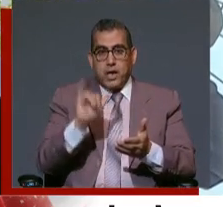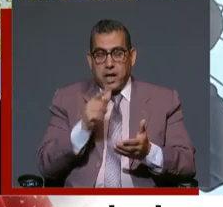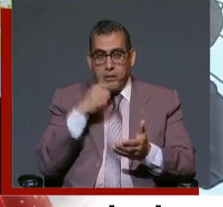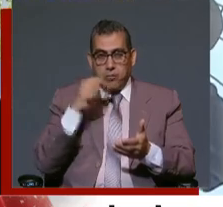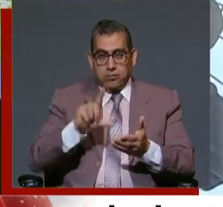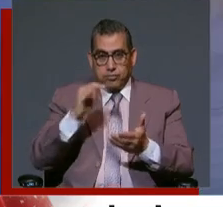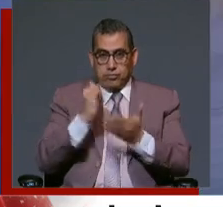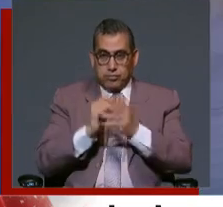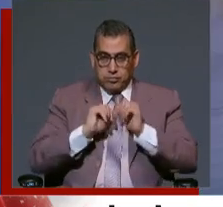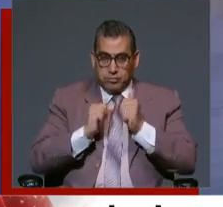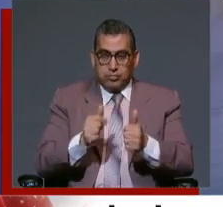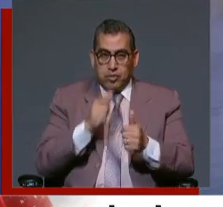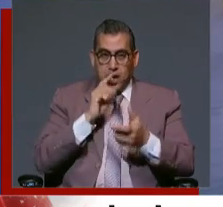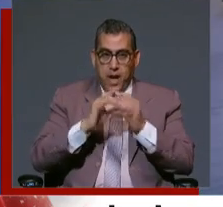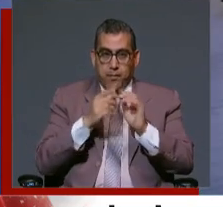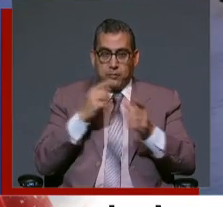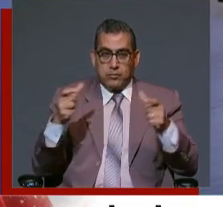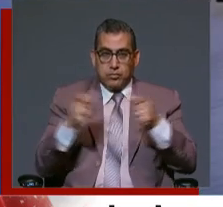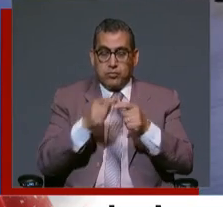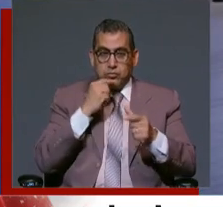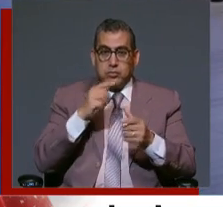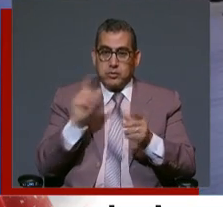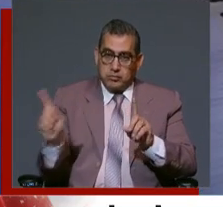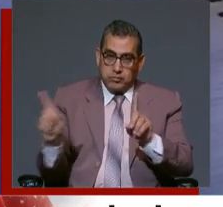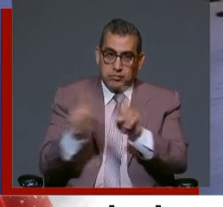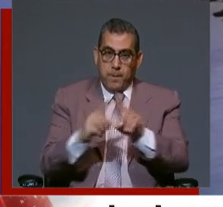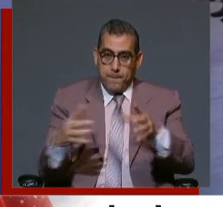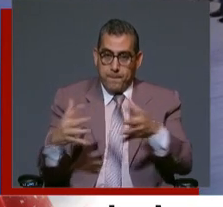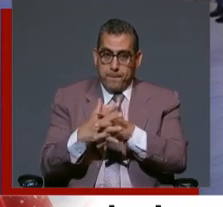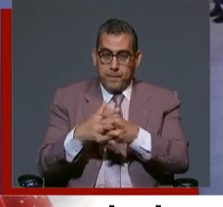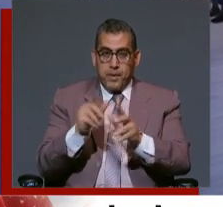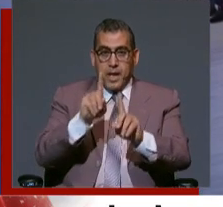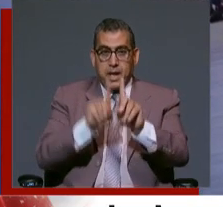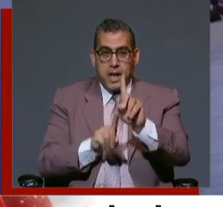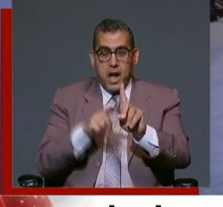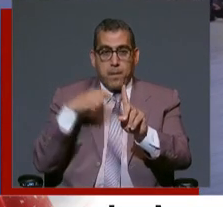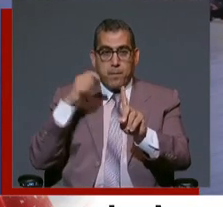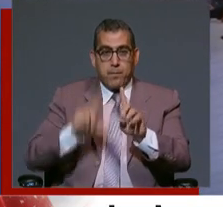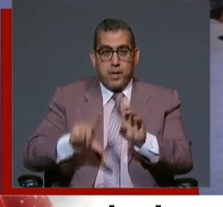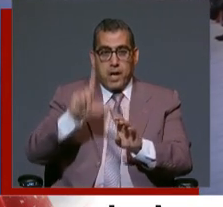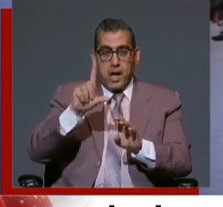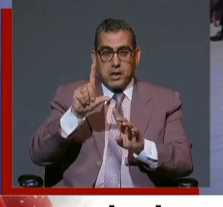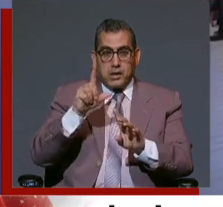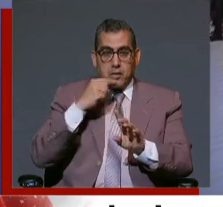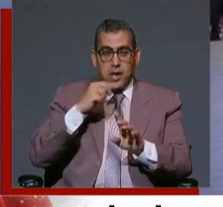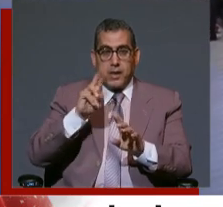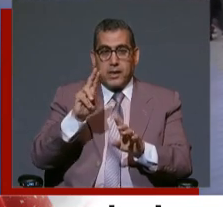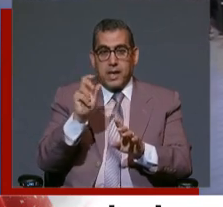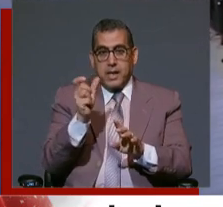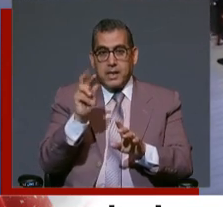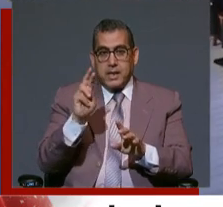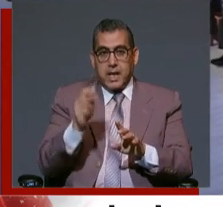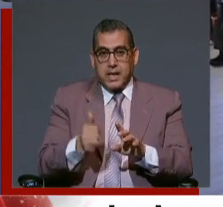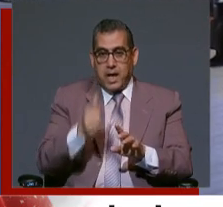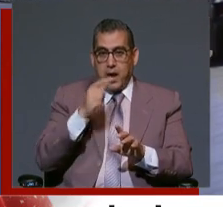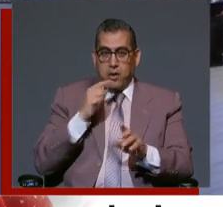كما يسعدنا أن ينضم إلينا نائب رئيس جمهورية تنزانيا المتحدة